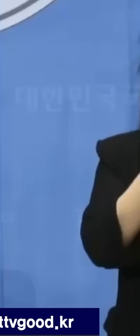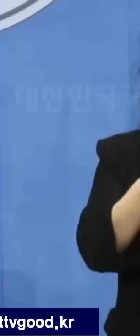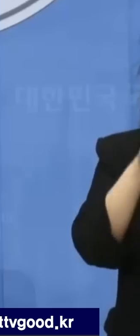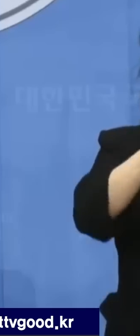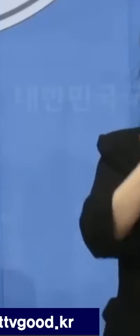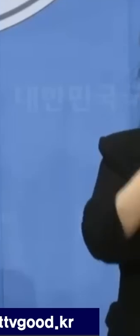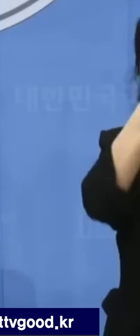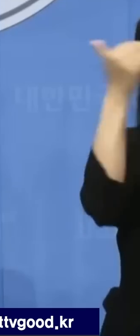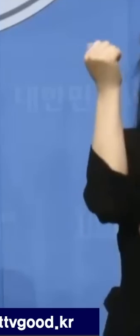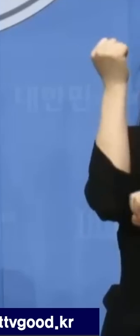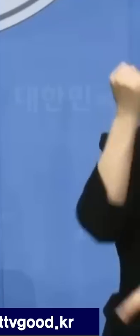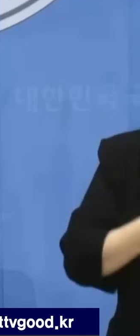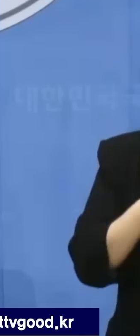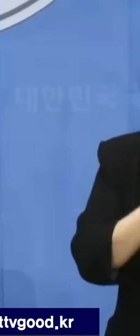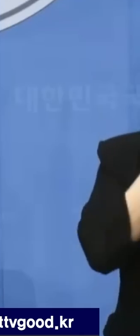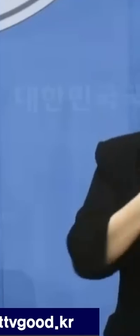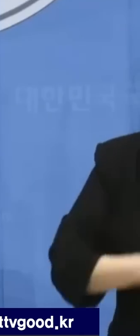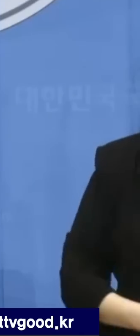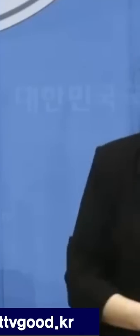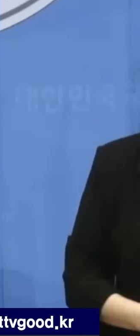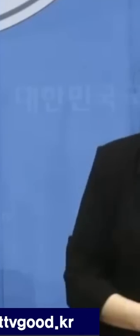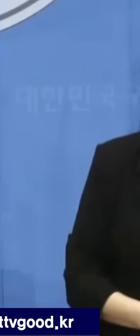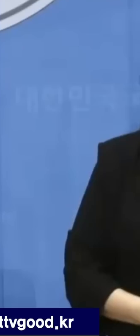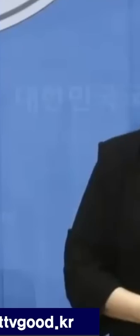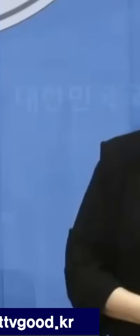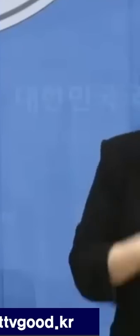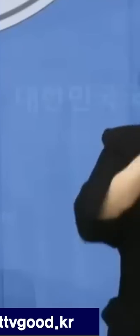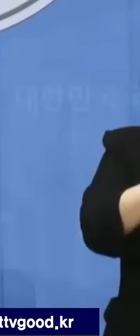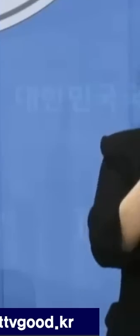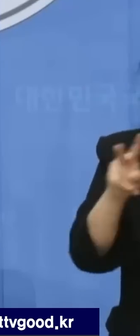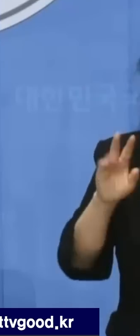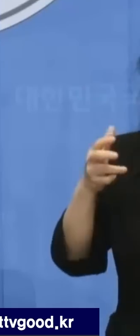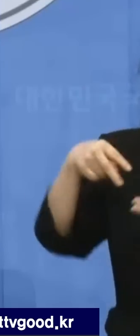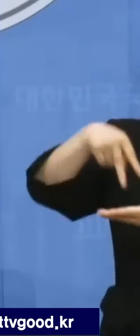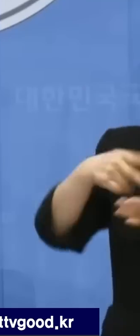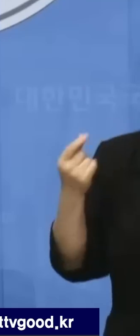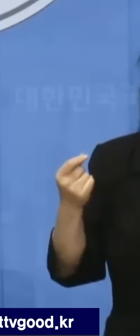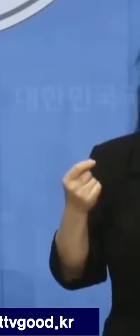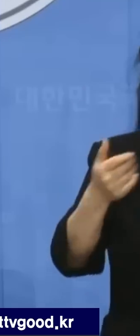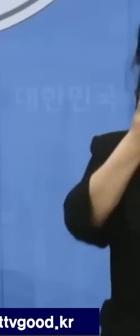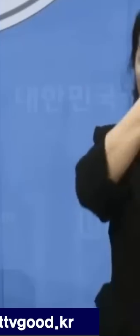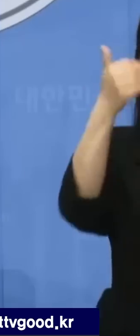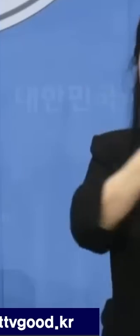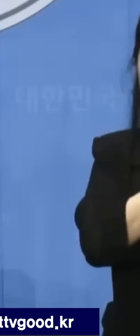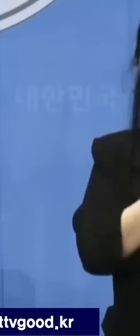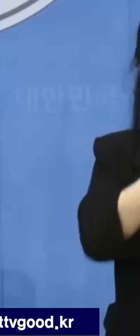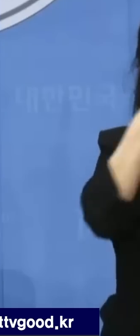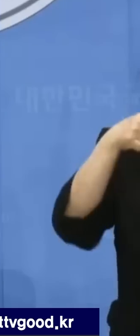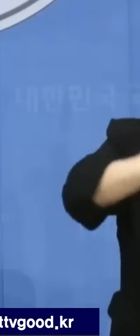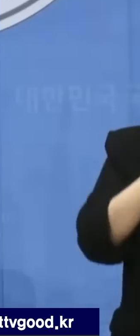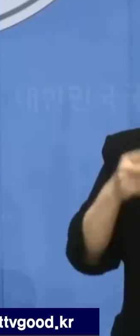청년 정치학교를 가동시키겠습니다. 청년이 서야 조국이 바로 서듯이 청년 당원이 바로 서야 민주당도 바로